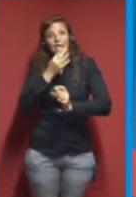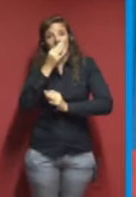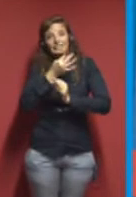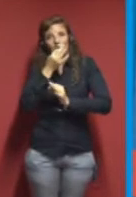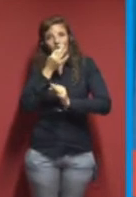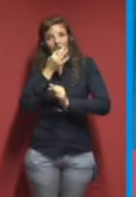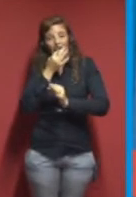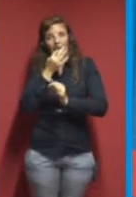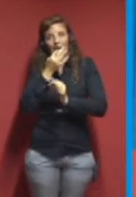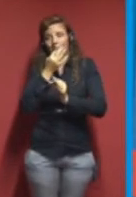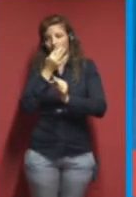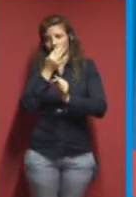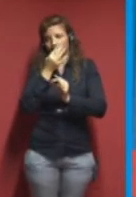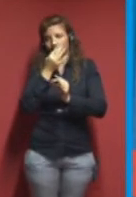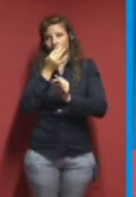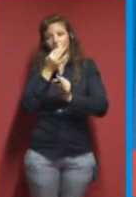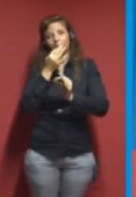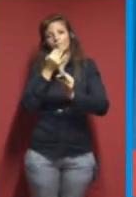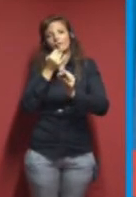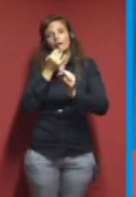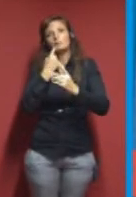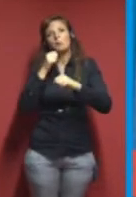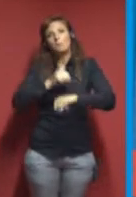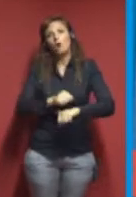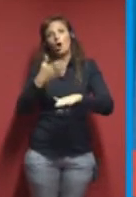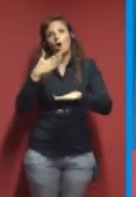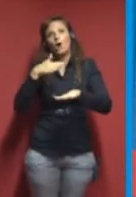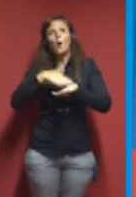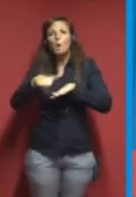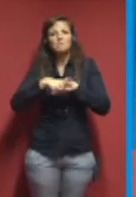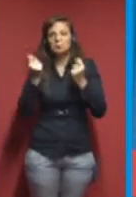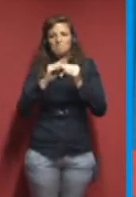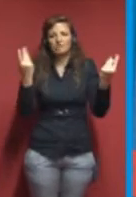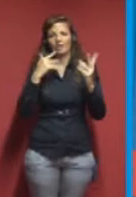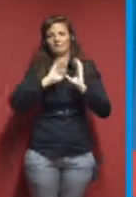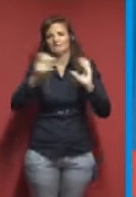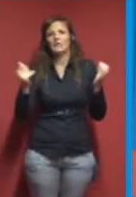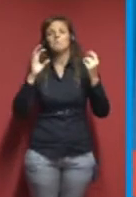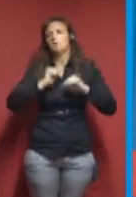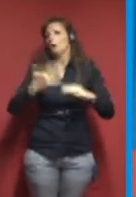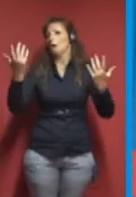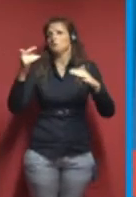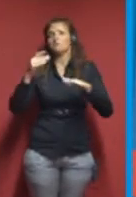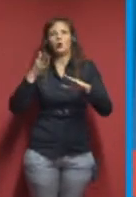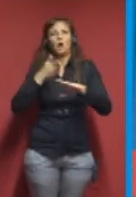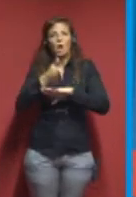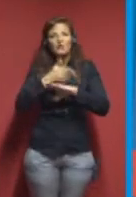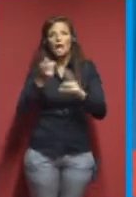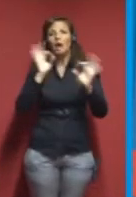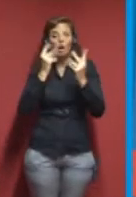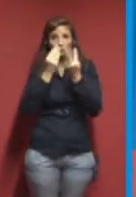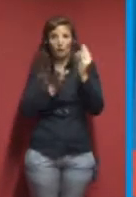essere diciamo utilizzato per qualunque tipo di materiale coltelli ma anche due giocatori